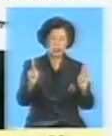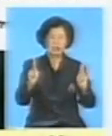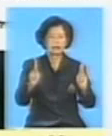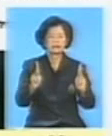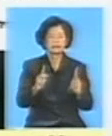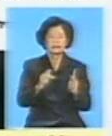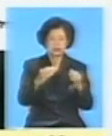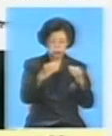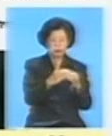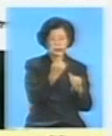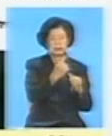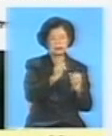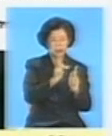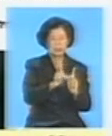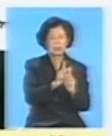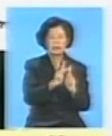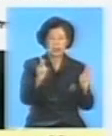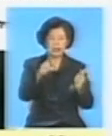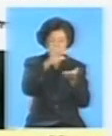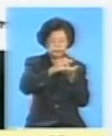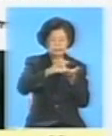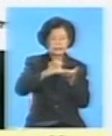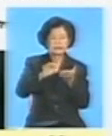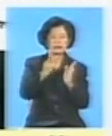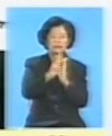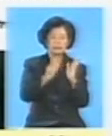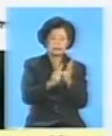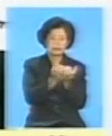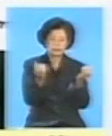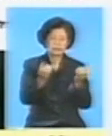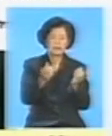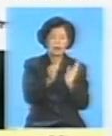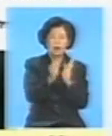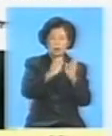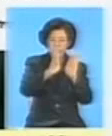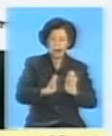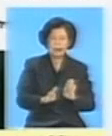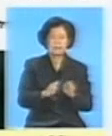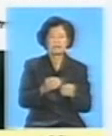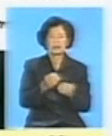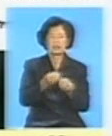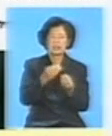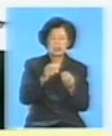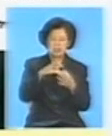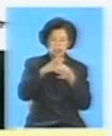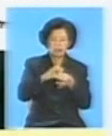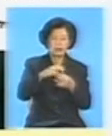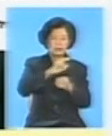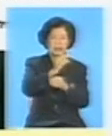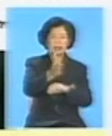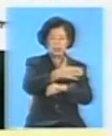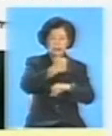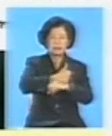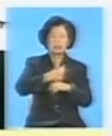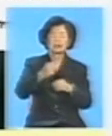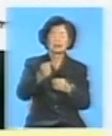ก็คือคณะกรรมการกรรมธิการยกร่างรัฐธรรมนูญเพื่อจะออกแบบวางรากฐานทางการเมืองเศรษฐกิจและสังคมอันมั่นคงแก่ประเ